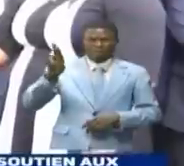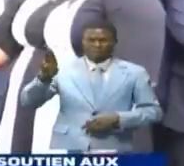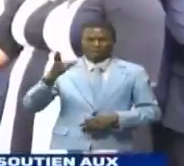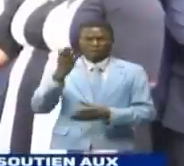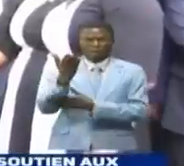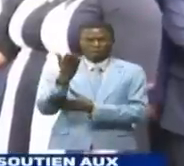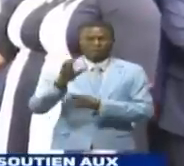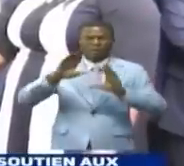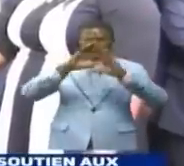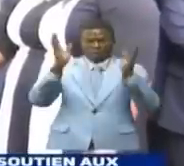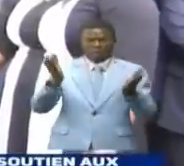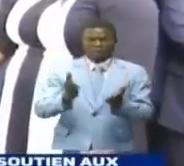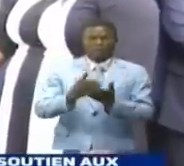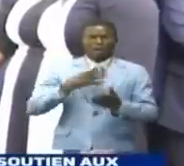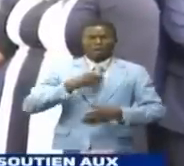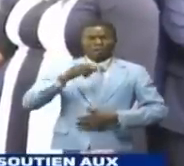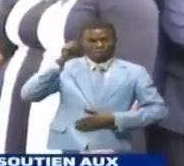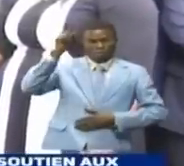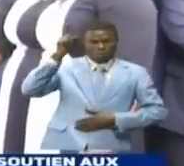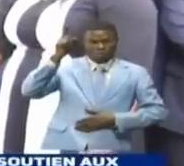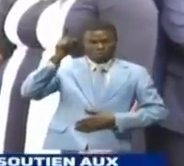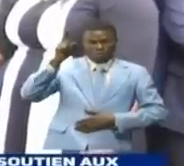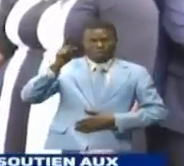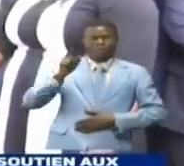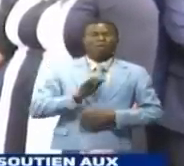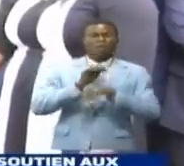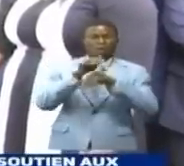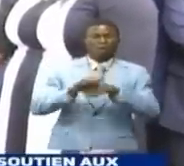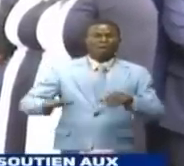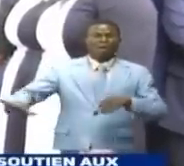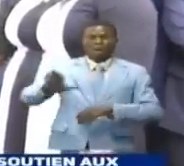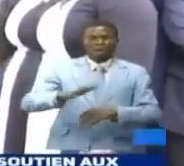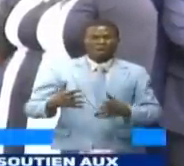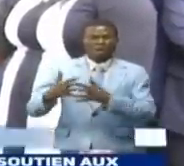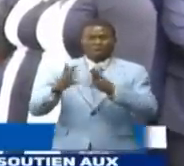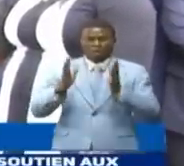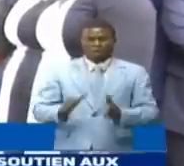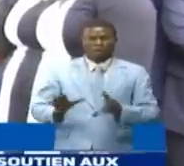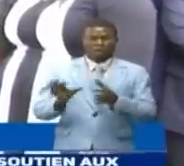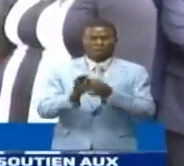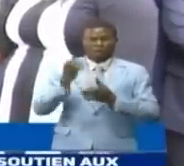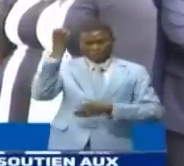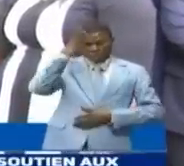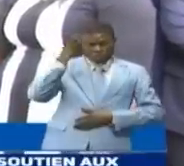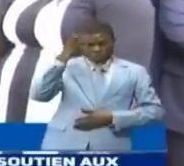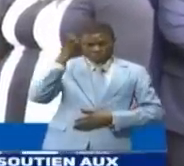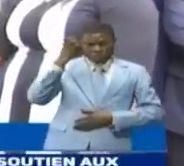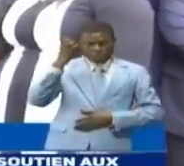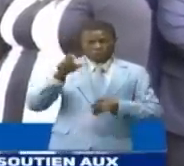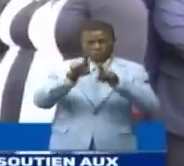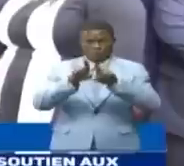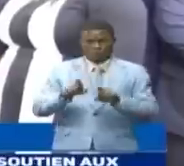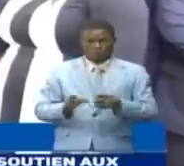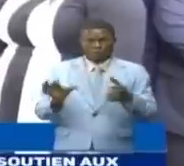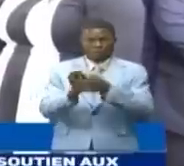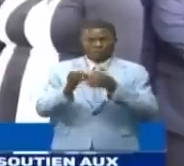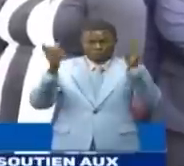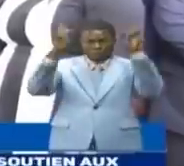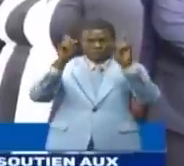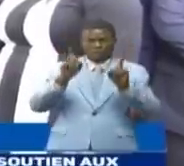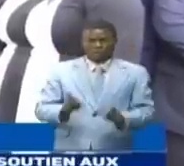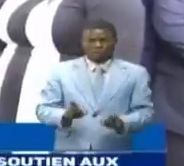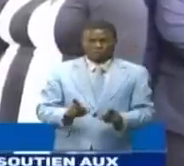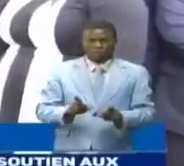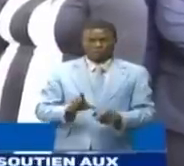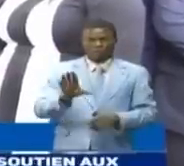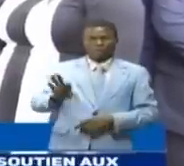la communauté internationale, on sait, compris les Nations Unies, l'Union européenne ainsi que l'Union africaine, à